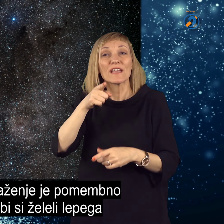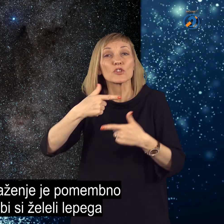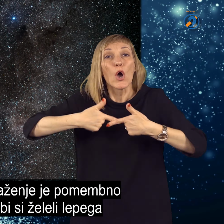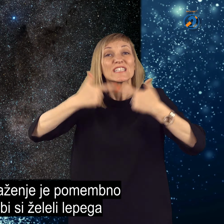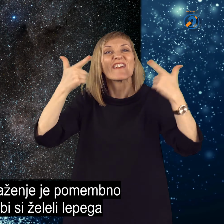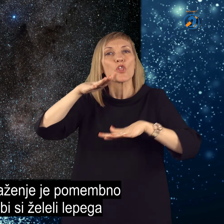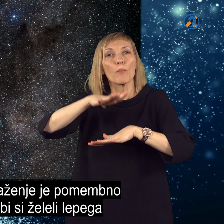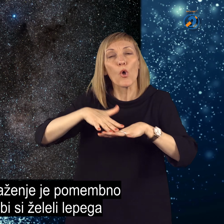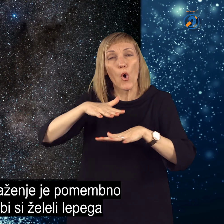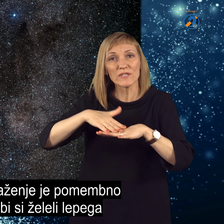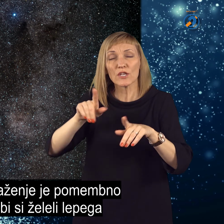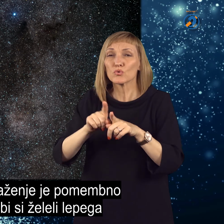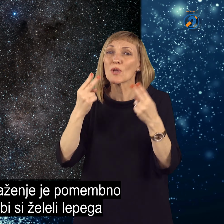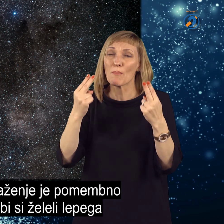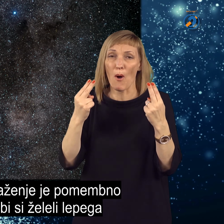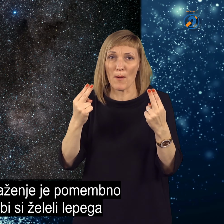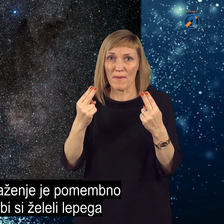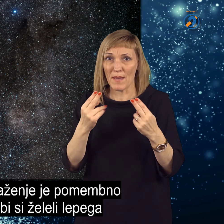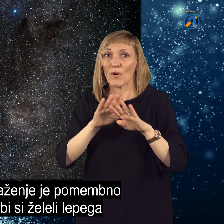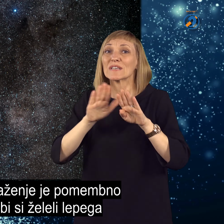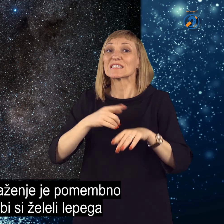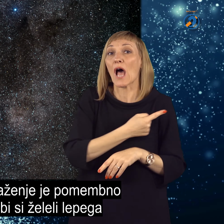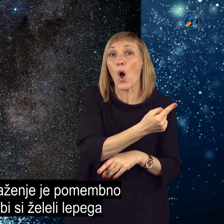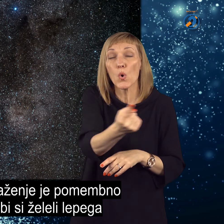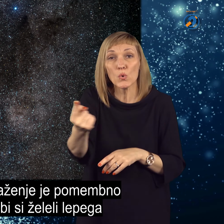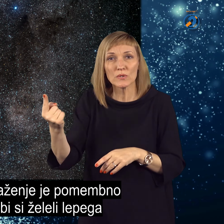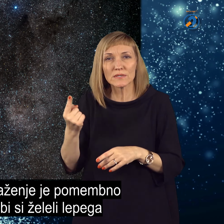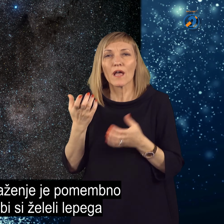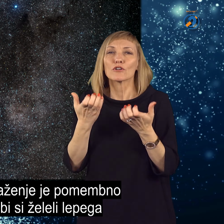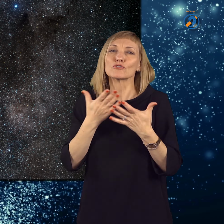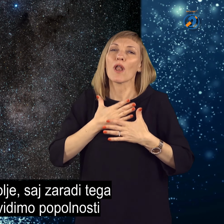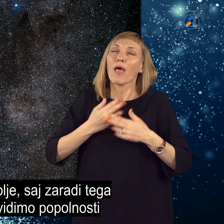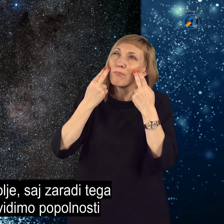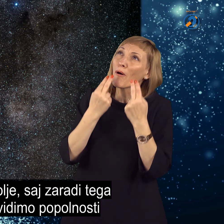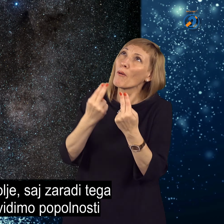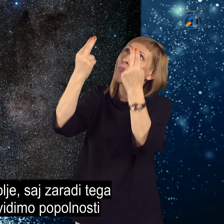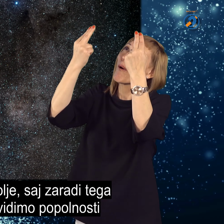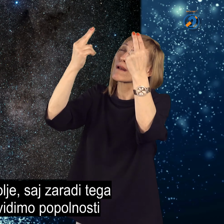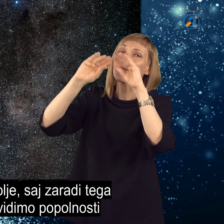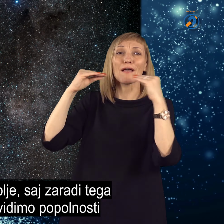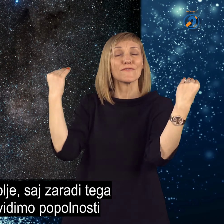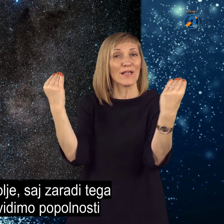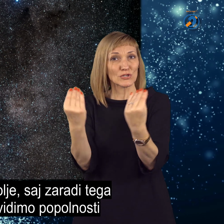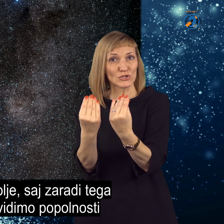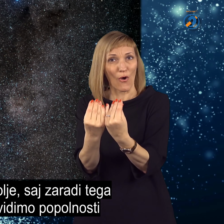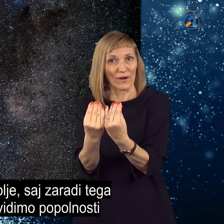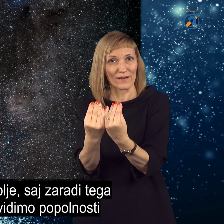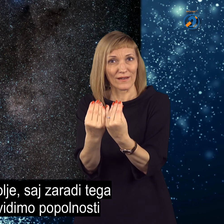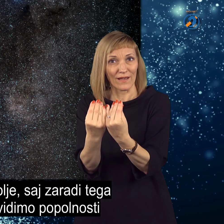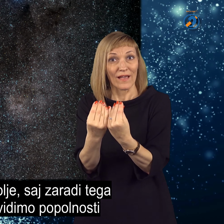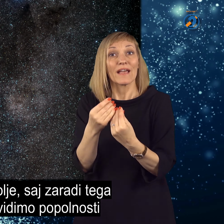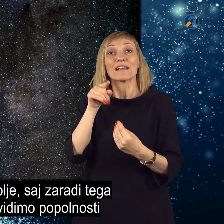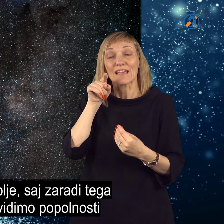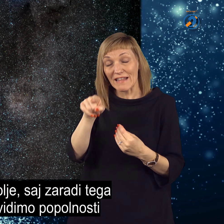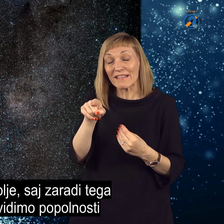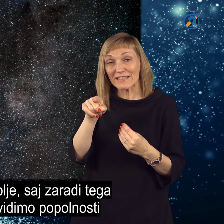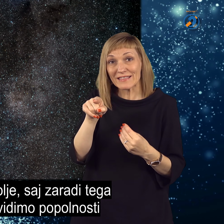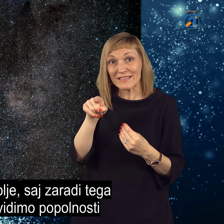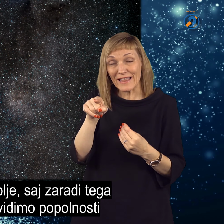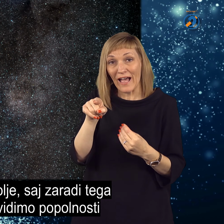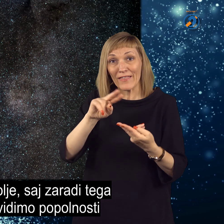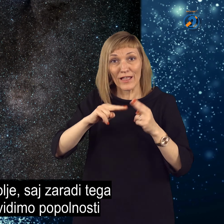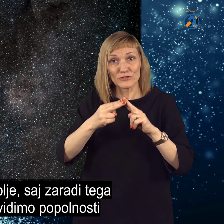onesnaženje je pomembno tudi za vse, ki bi si želeli lepega upogleda v vesolje, saj na ta račun